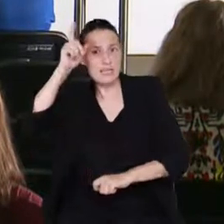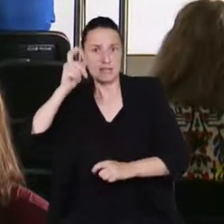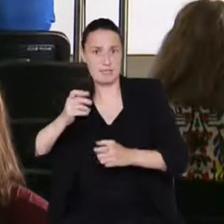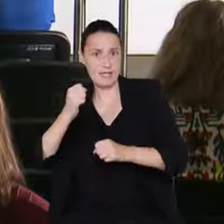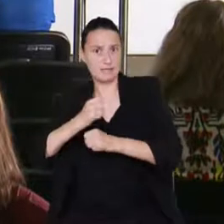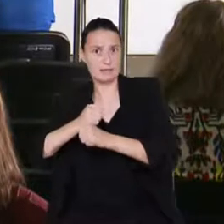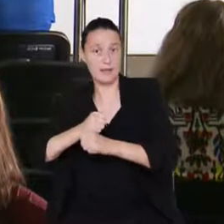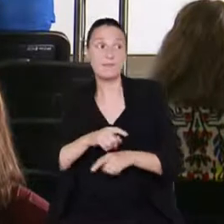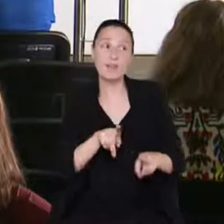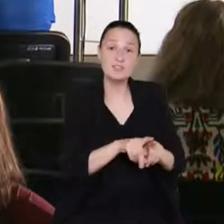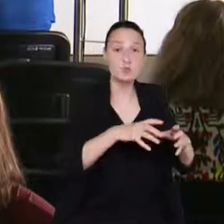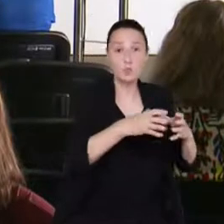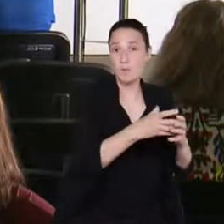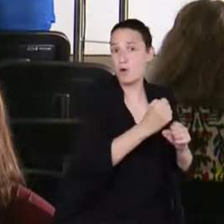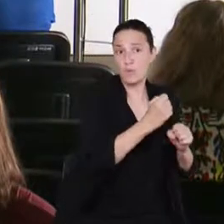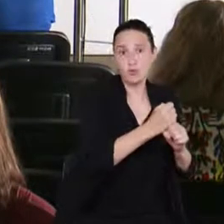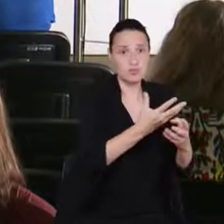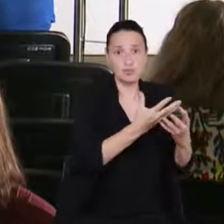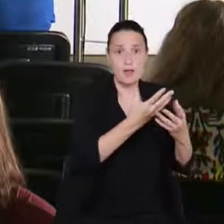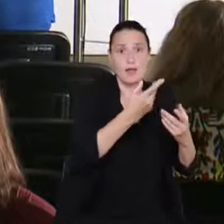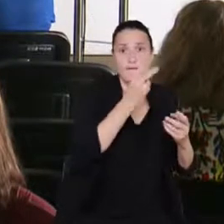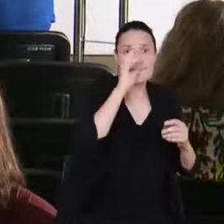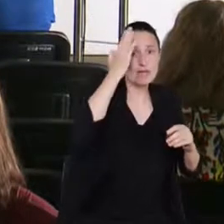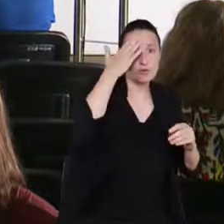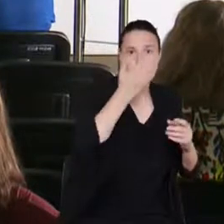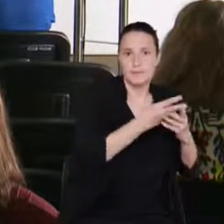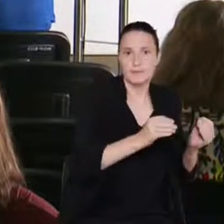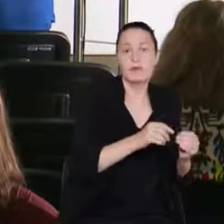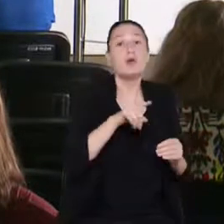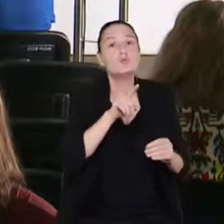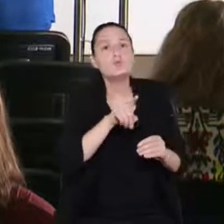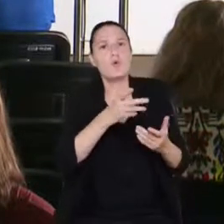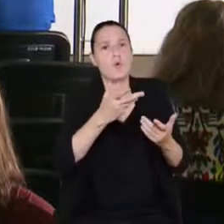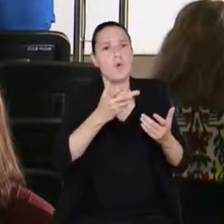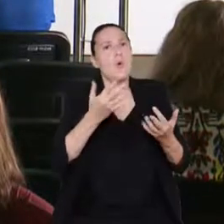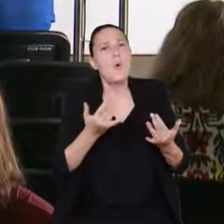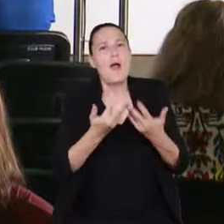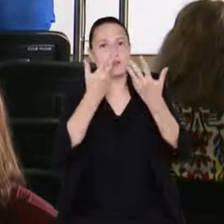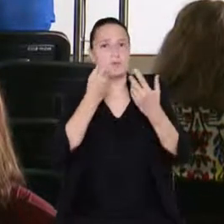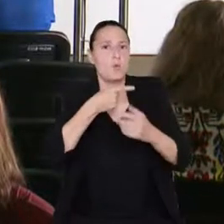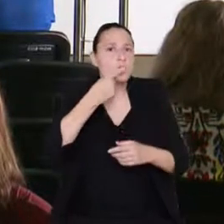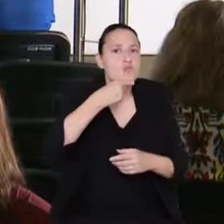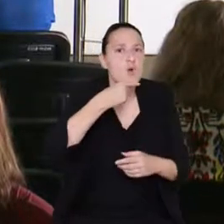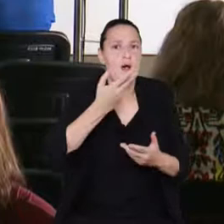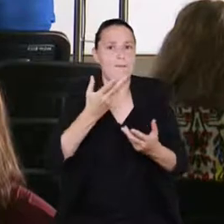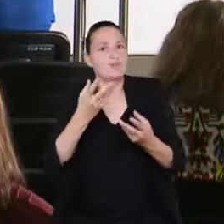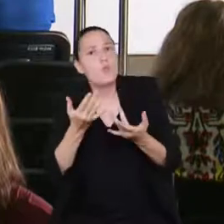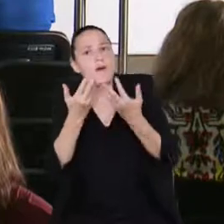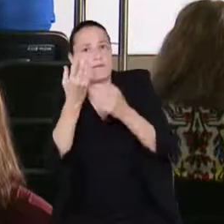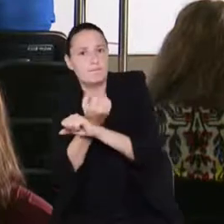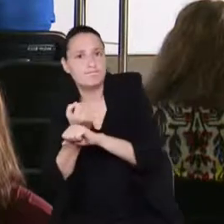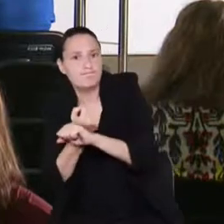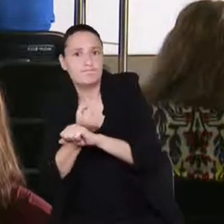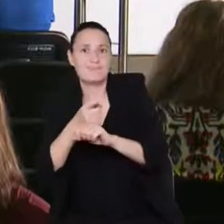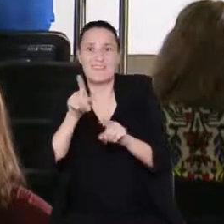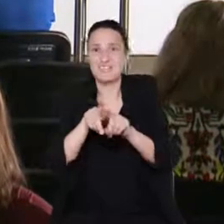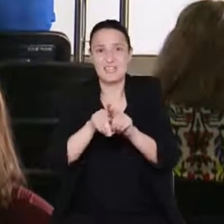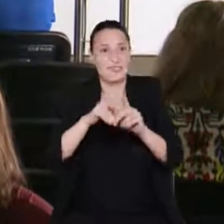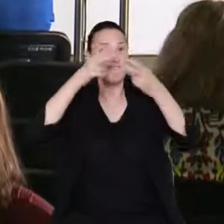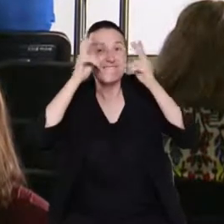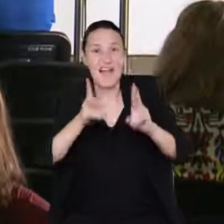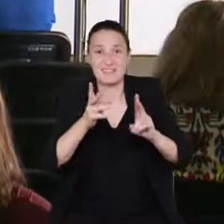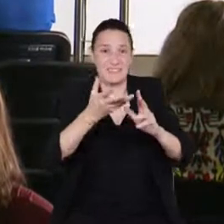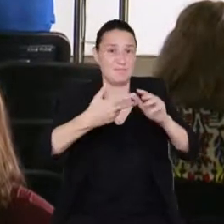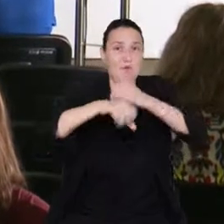robotniczej. W tak rozbitej pamięci historycznej możliwe są różne mitologizacje, przekłamania i manipulacje, wymyślanie tradycji, podmienianie faktów,